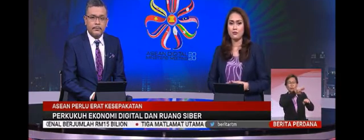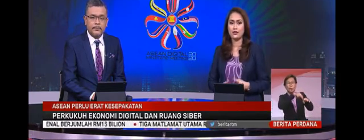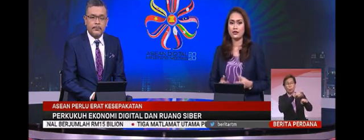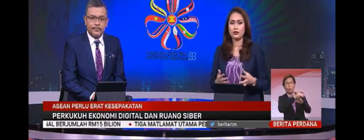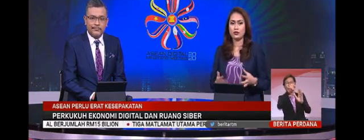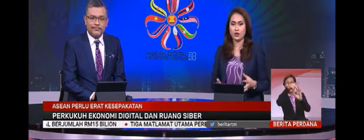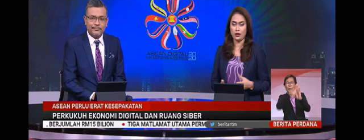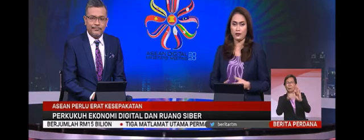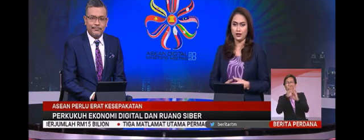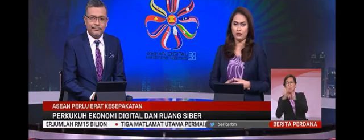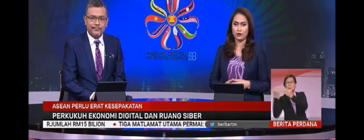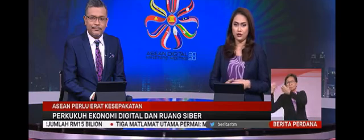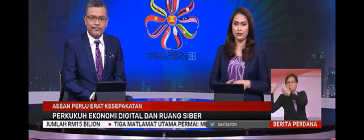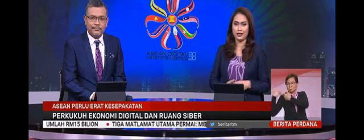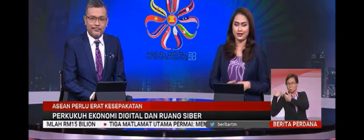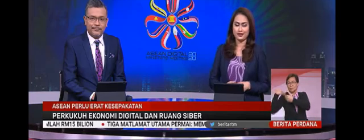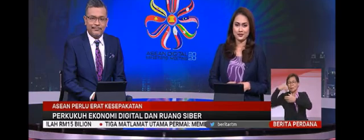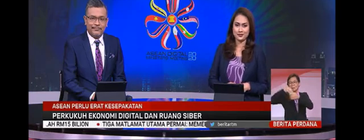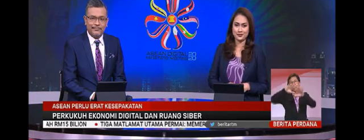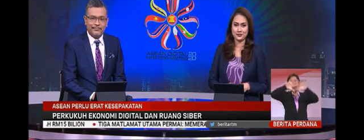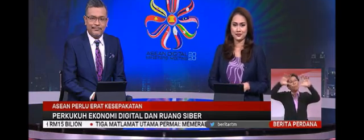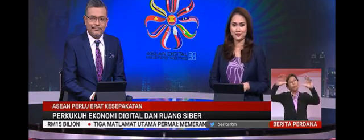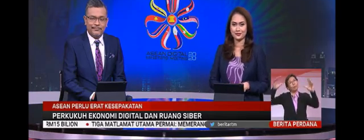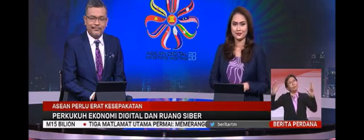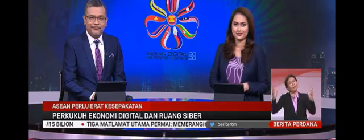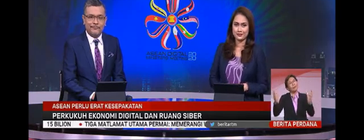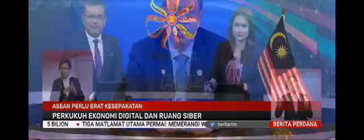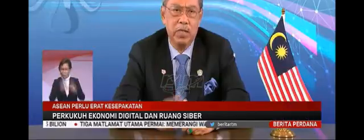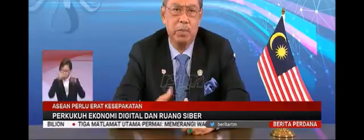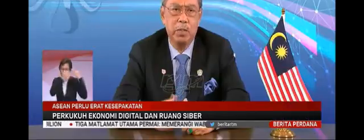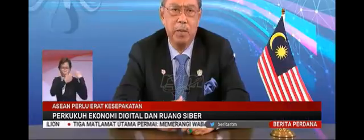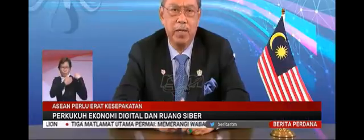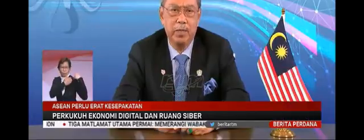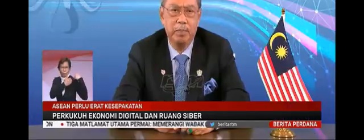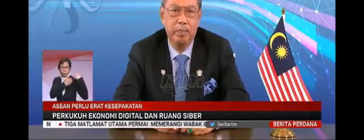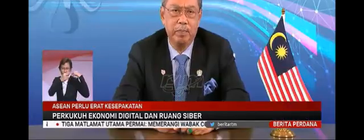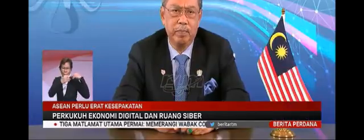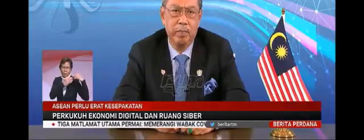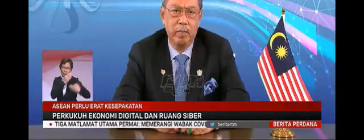prinsip bertanggungjawab dalam dunia maya.